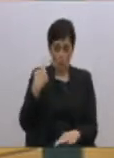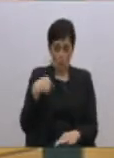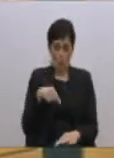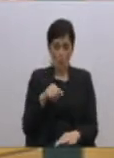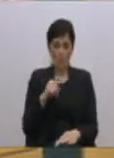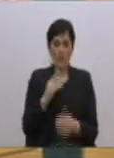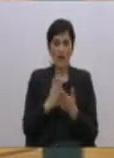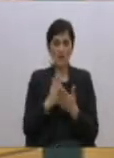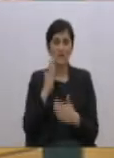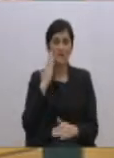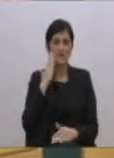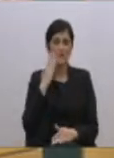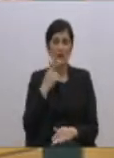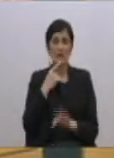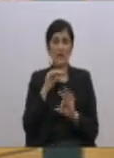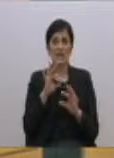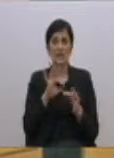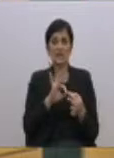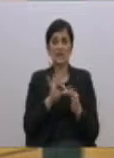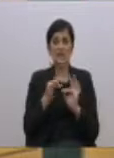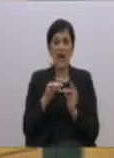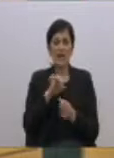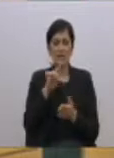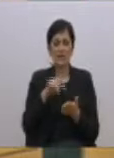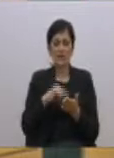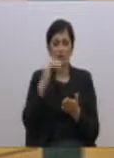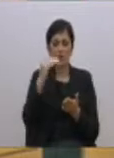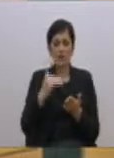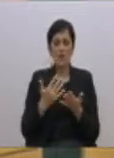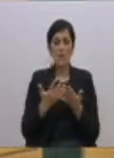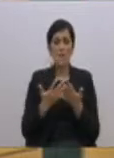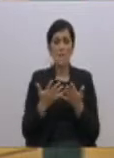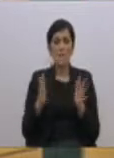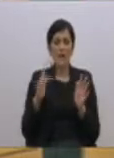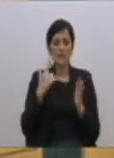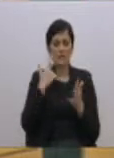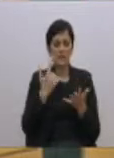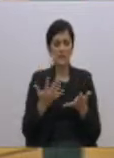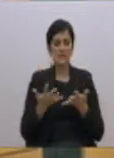სიმართლე გითხრათ, რომ გარკვეულ საკითხებთან დაკავშირებით მეტი სიცხადე შევიტანო და